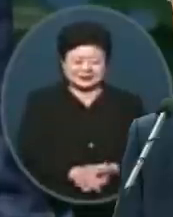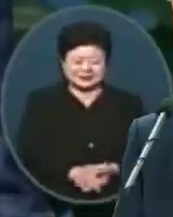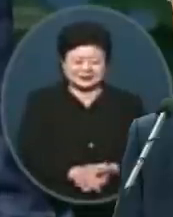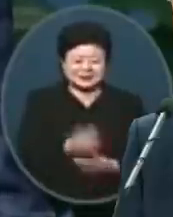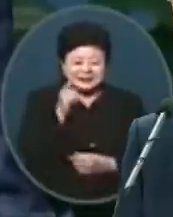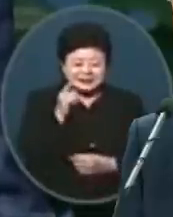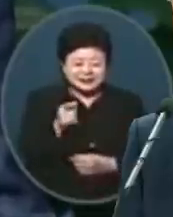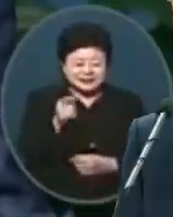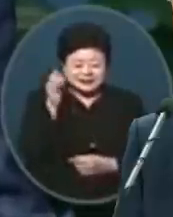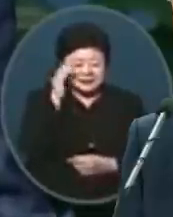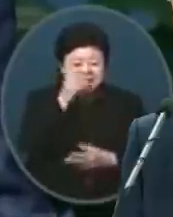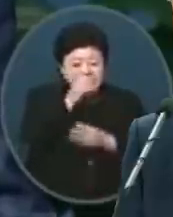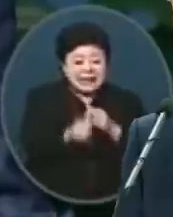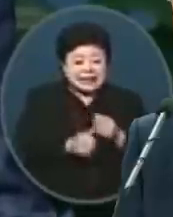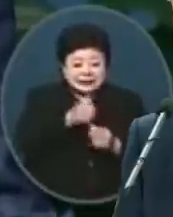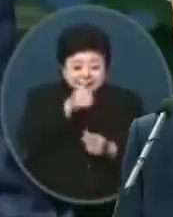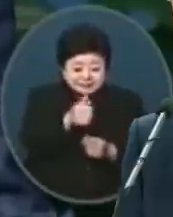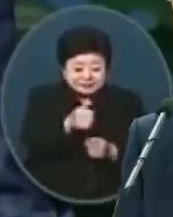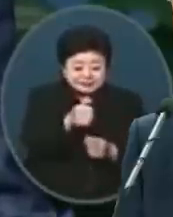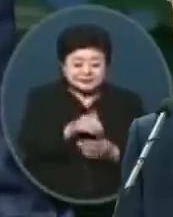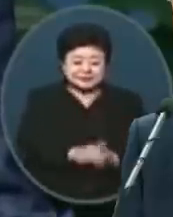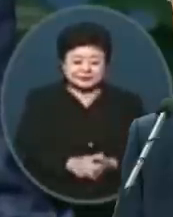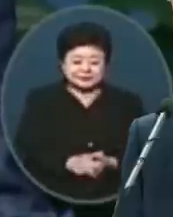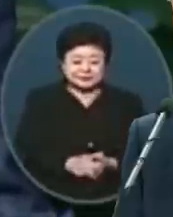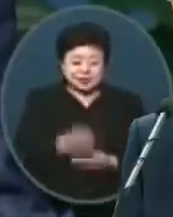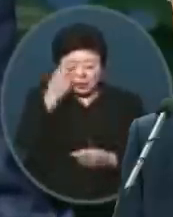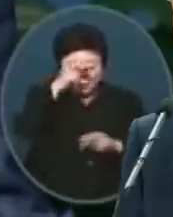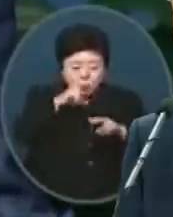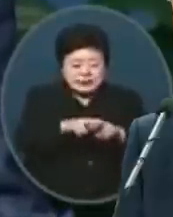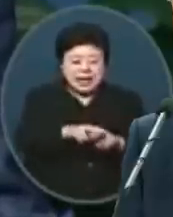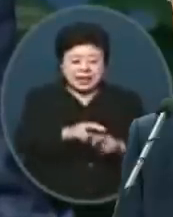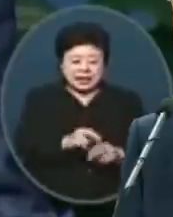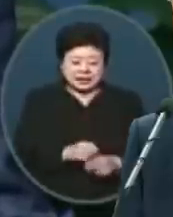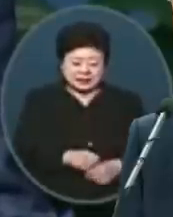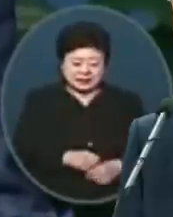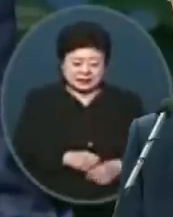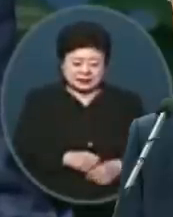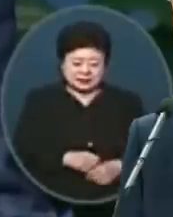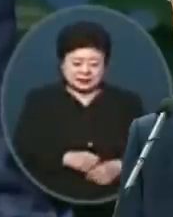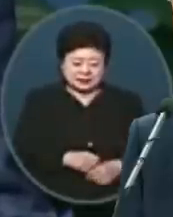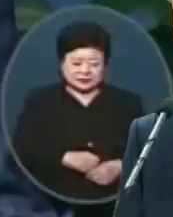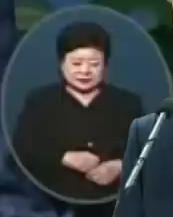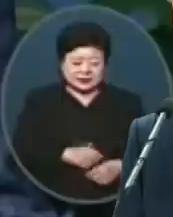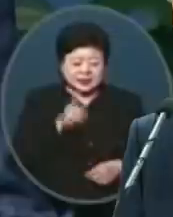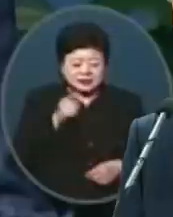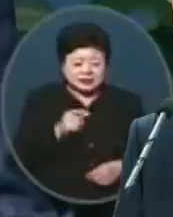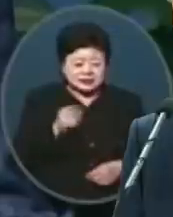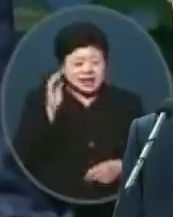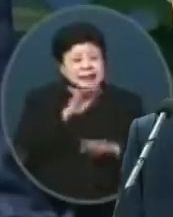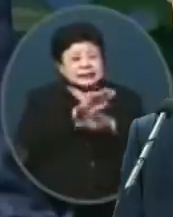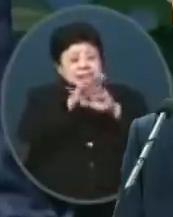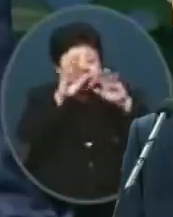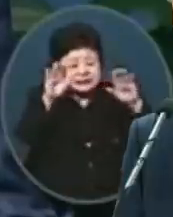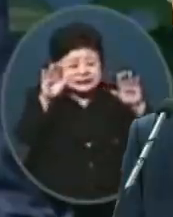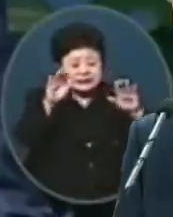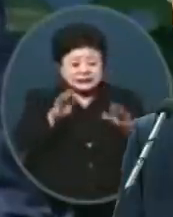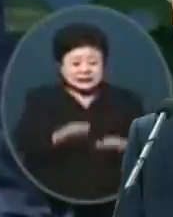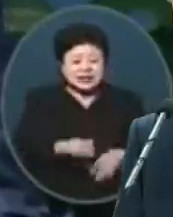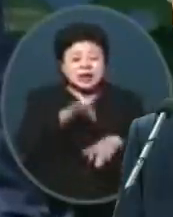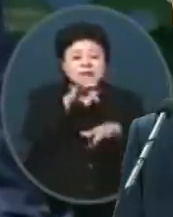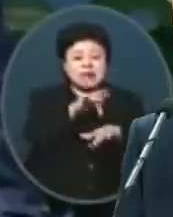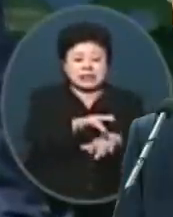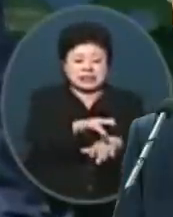그 하나님이 보좌를 배설하고 계신 그 하늘을